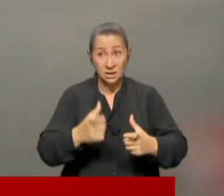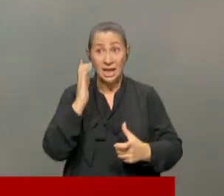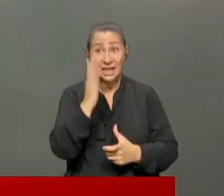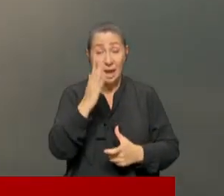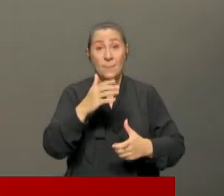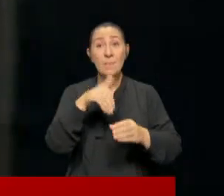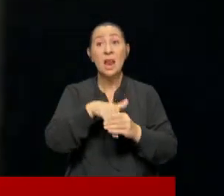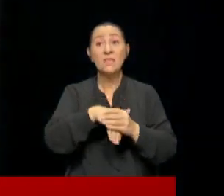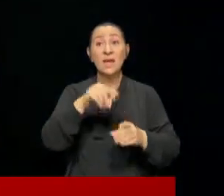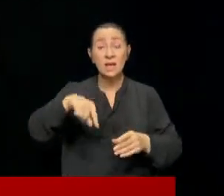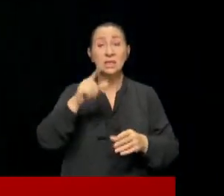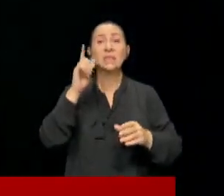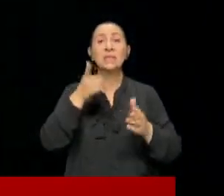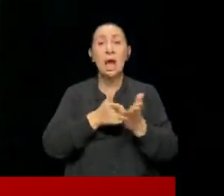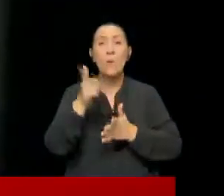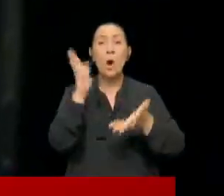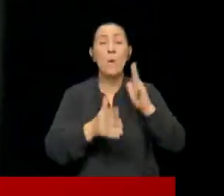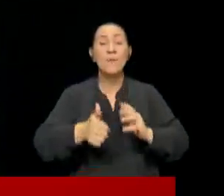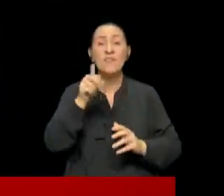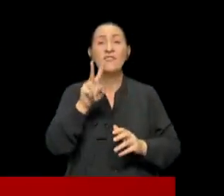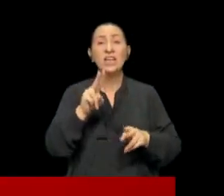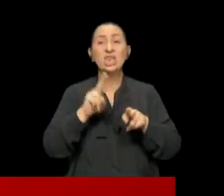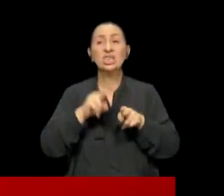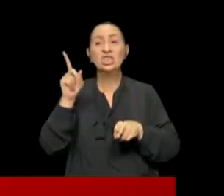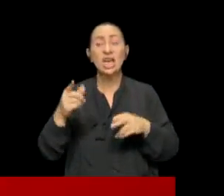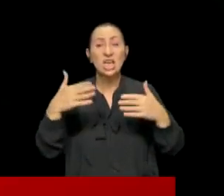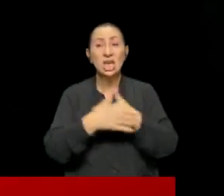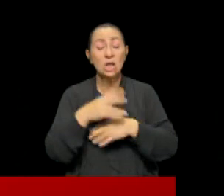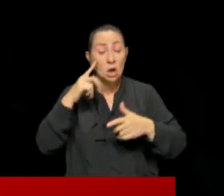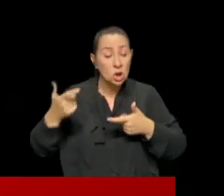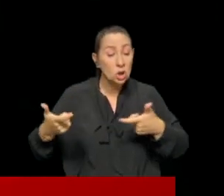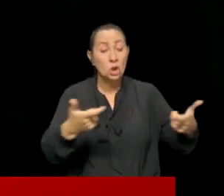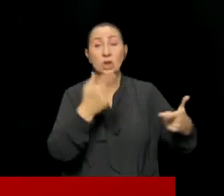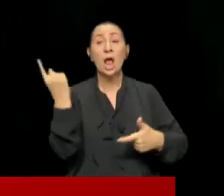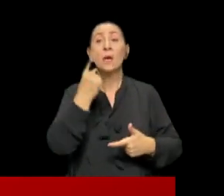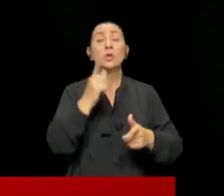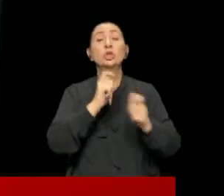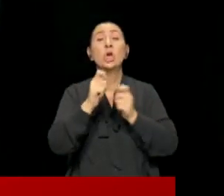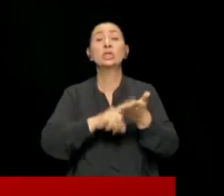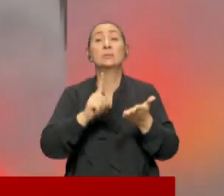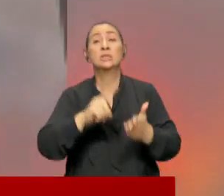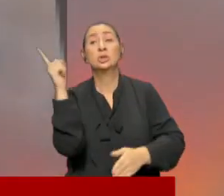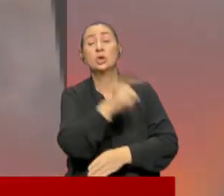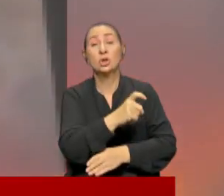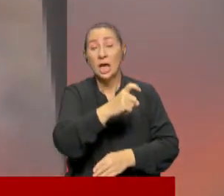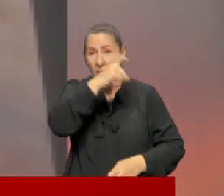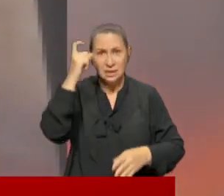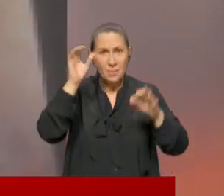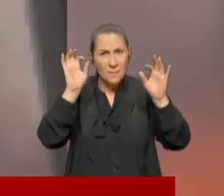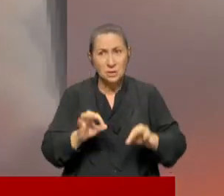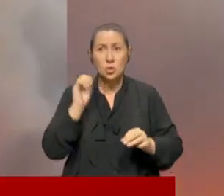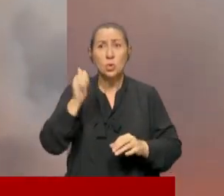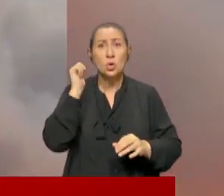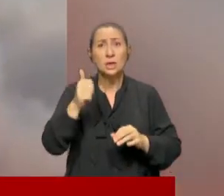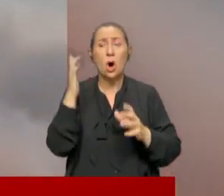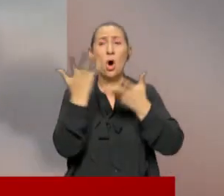giden milletvekilleri Tarım ve Orman Bakanı Vahit Girişçi'ye gece görüş helikopterlerinin sözleşmesini sordu. Yazın başında